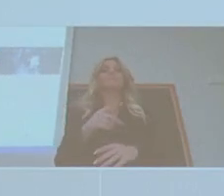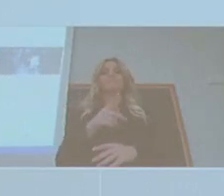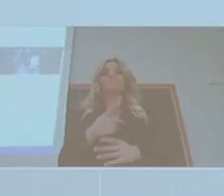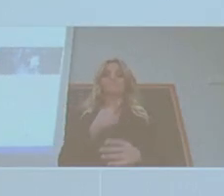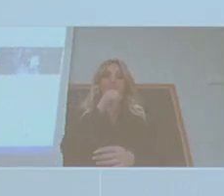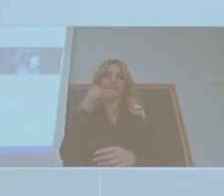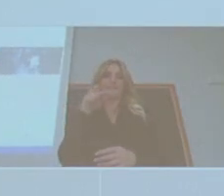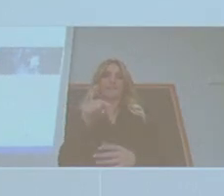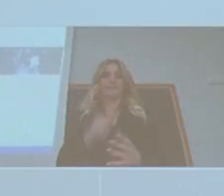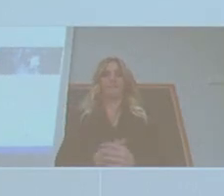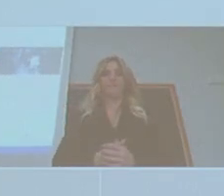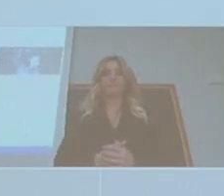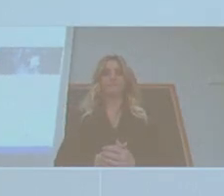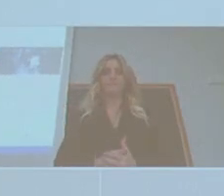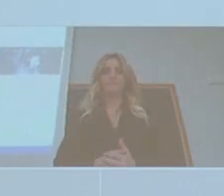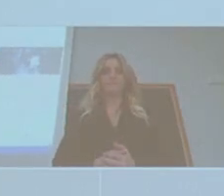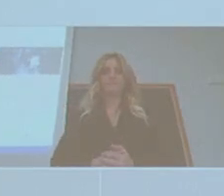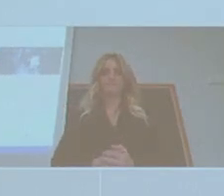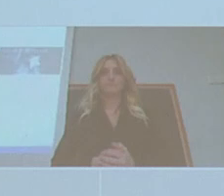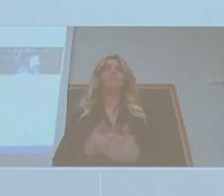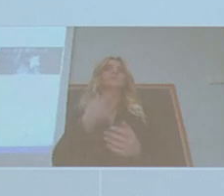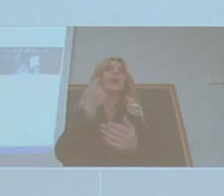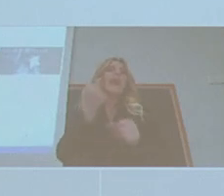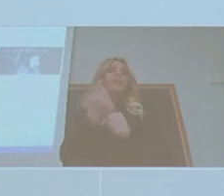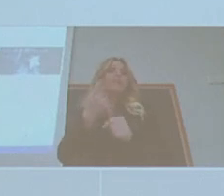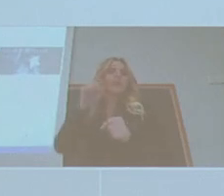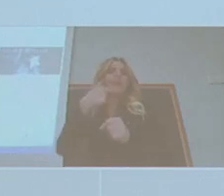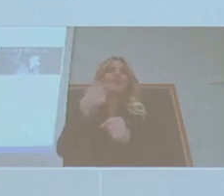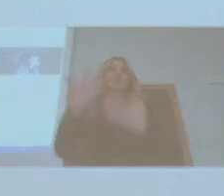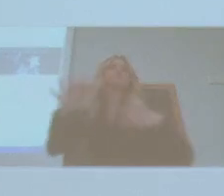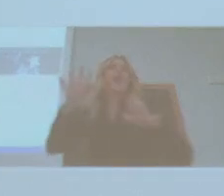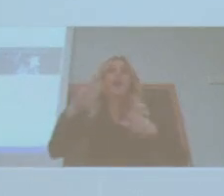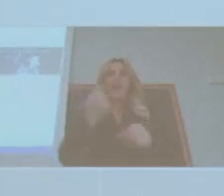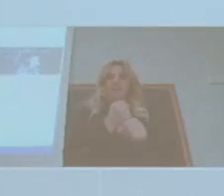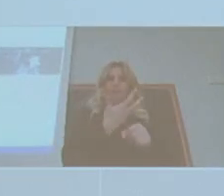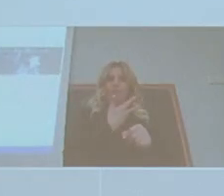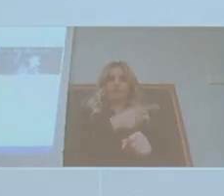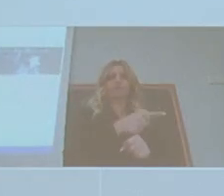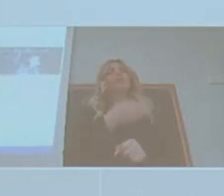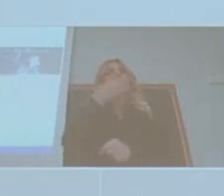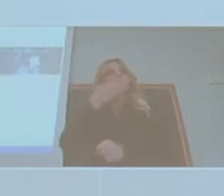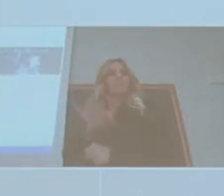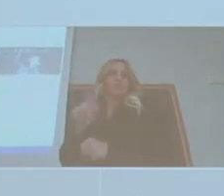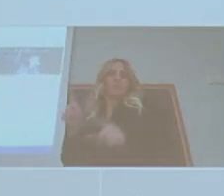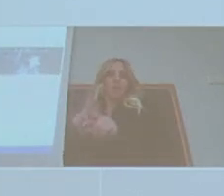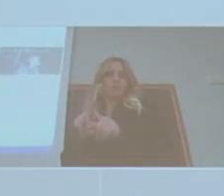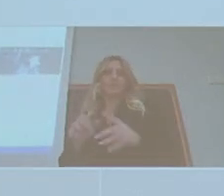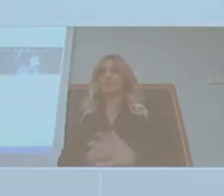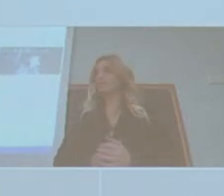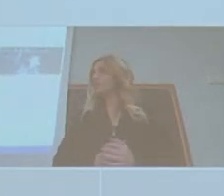senior già impiegato in una realtà produttiva.